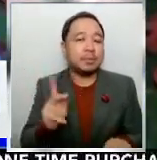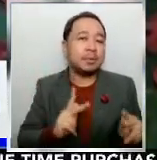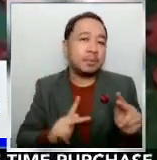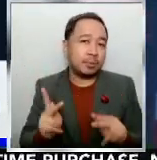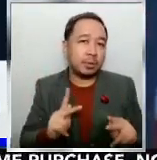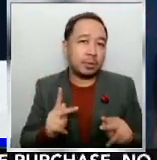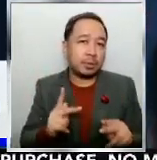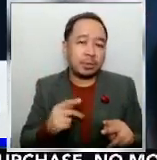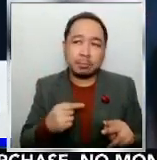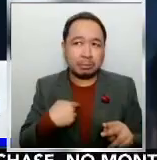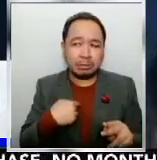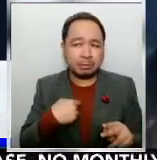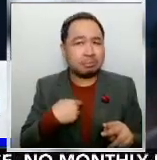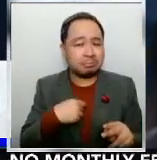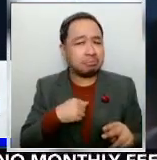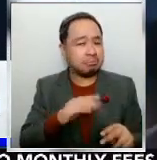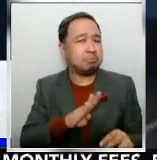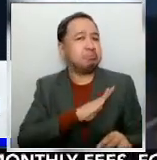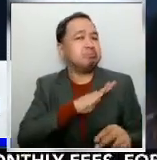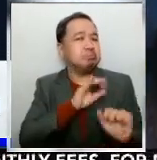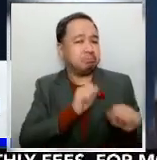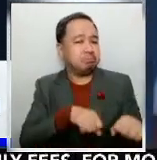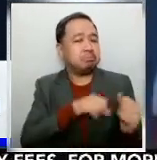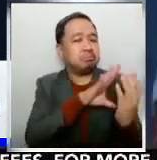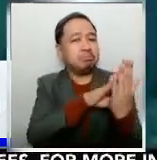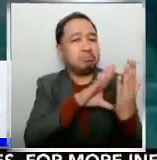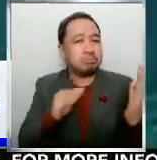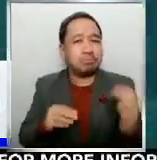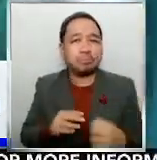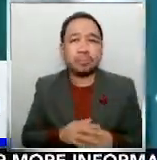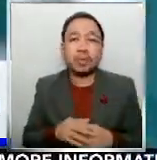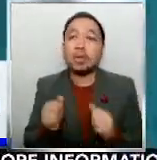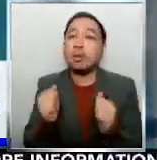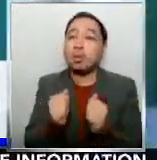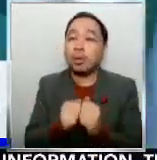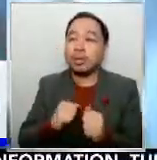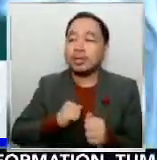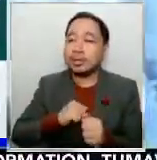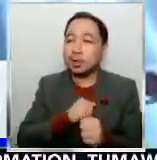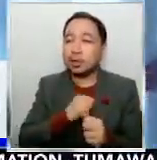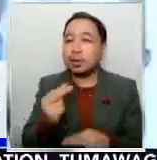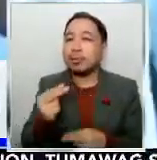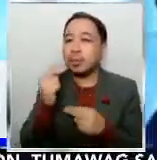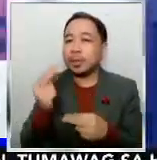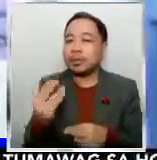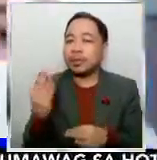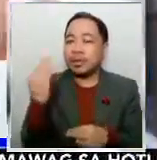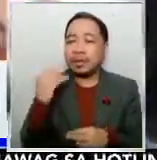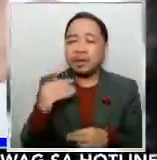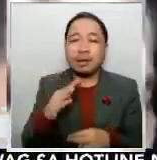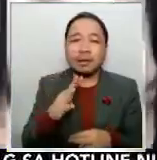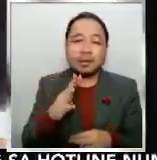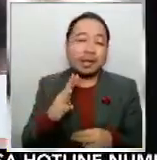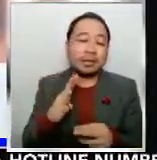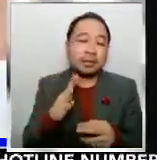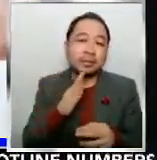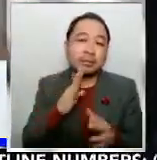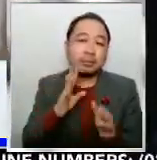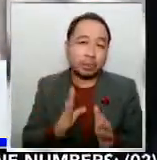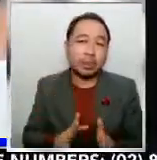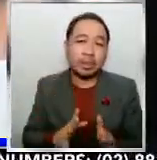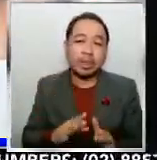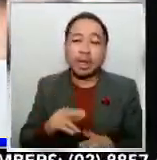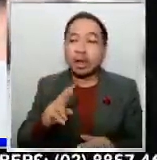mangopya. Nakasama ni Moreno sa event si senatorial aspirant, dating presidential spokesperson Harry Roque. Ang running mate ni Moreno na si